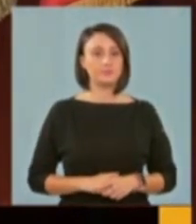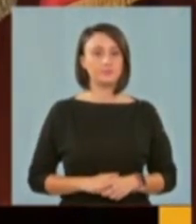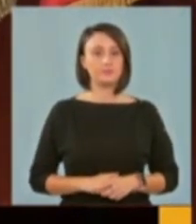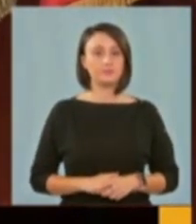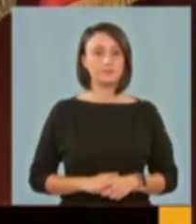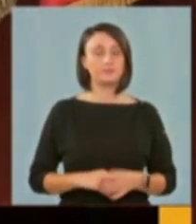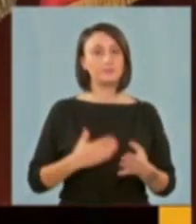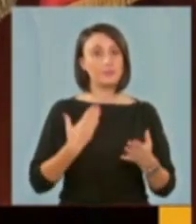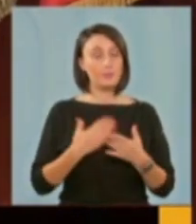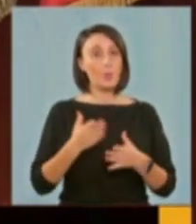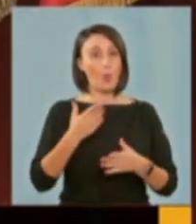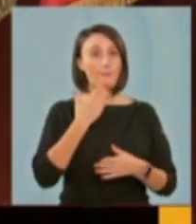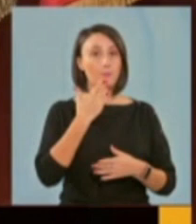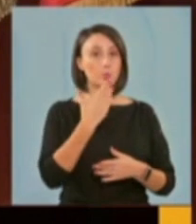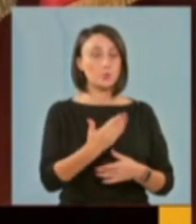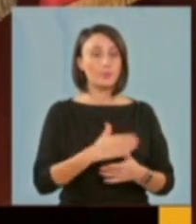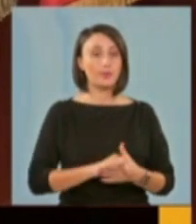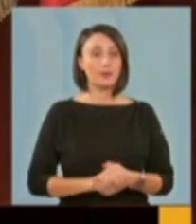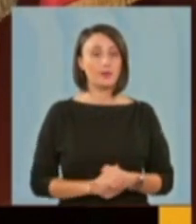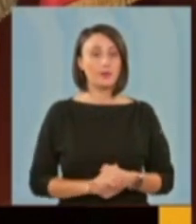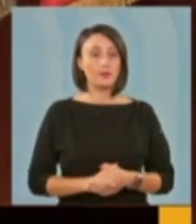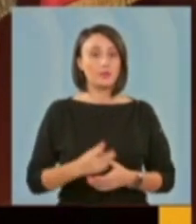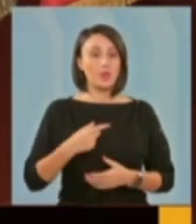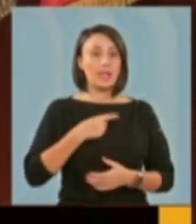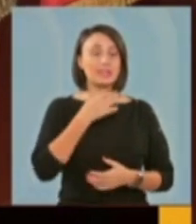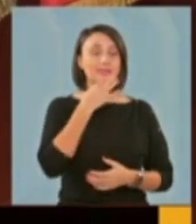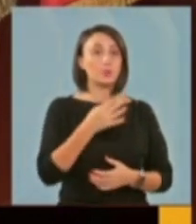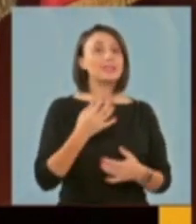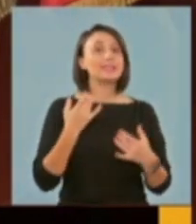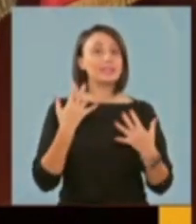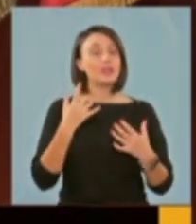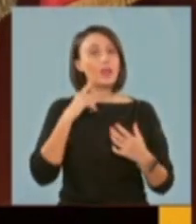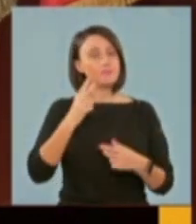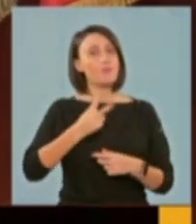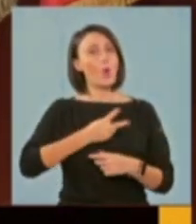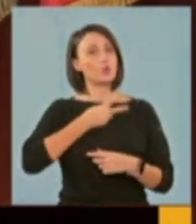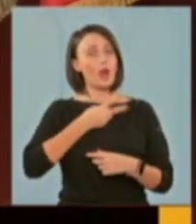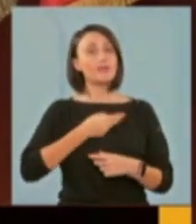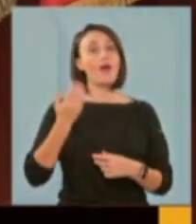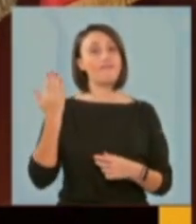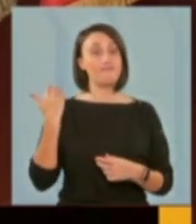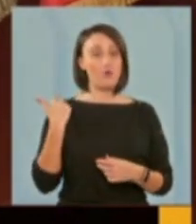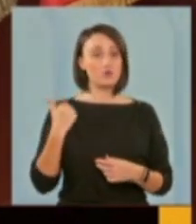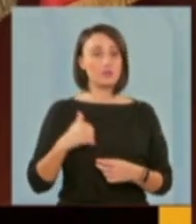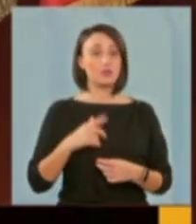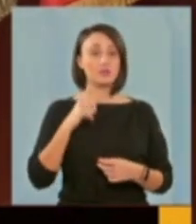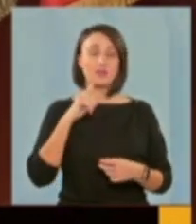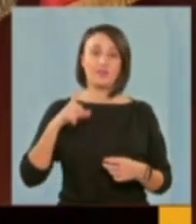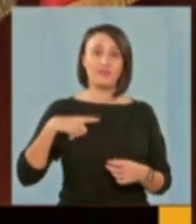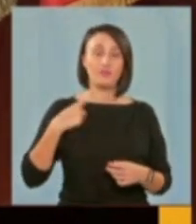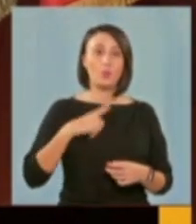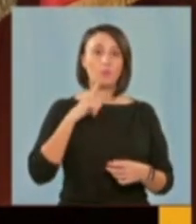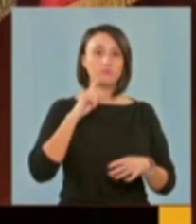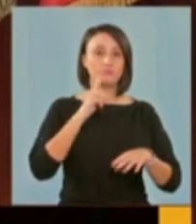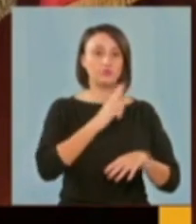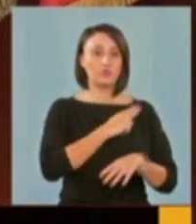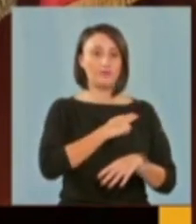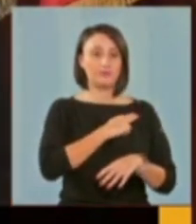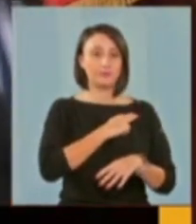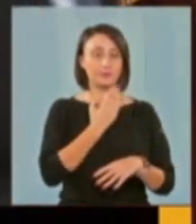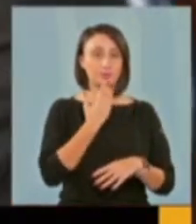pentru a le mulțumi și a le spune cât de onorat am fost să vă fiu comandant.